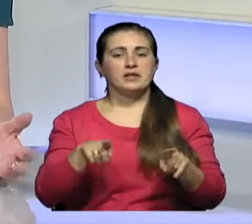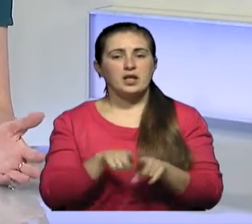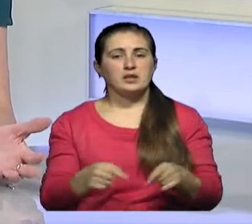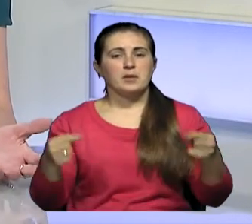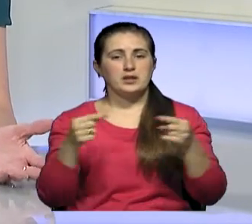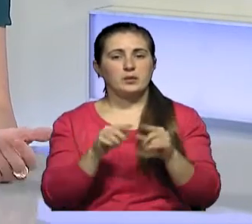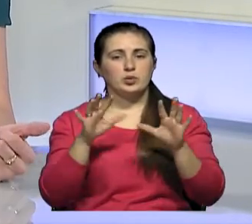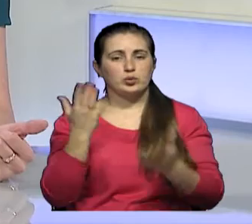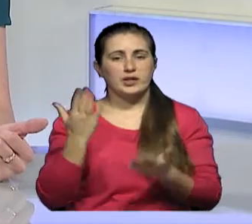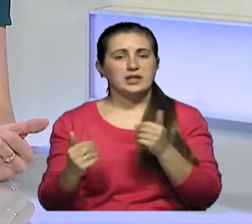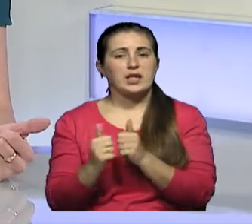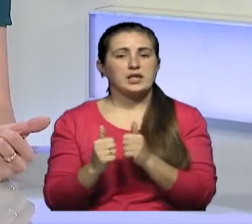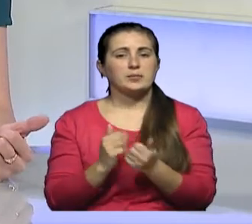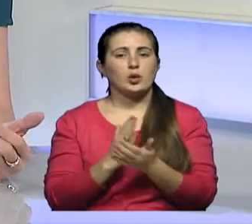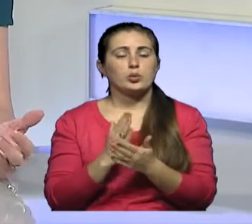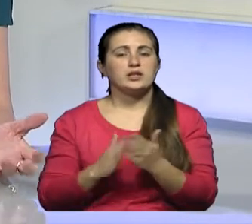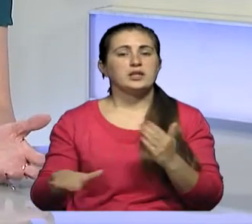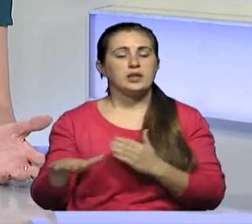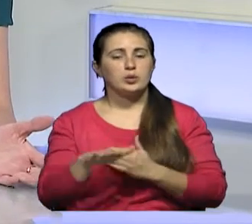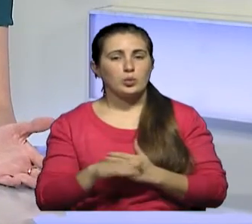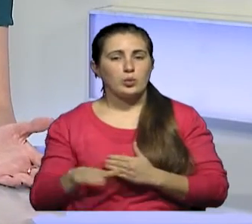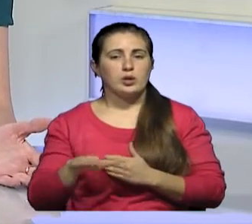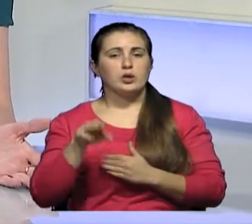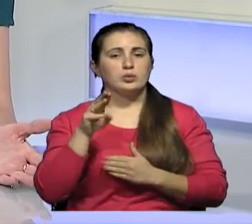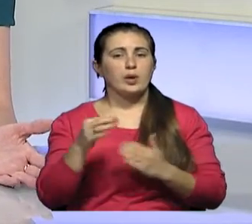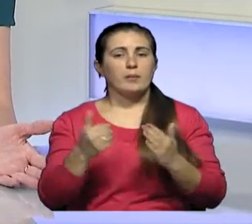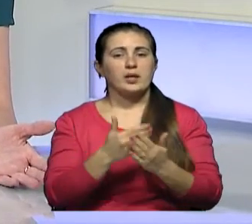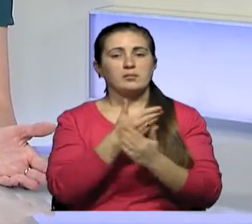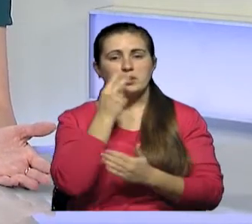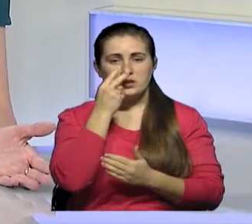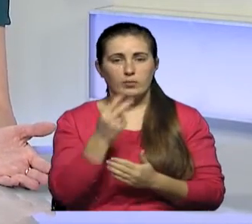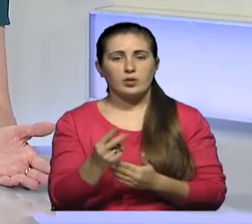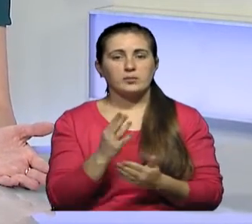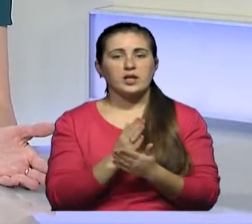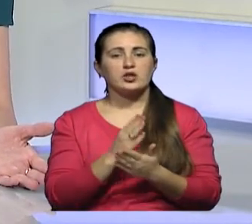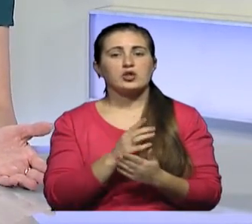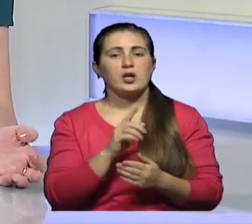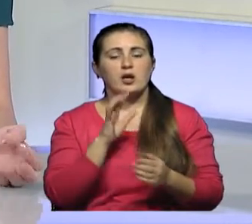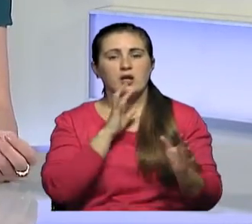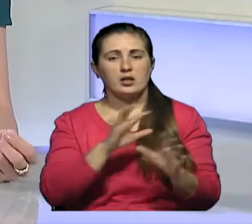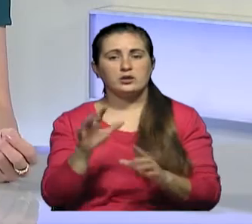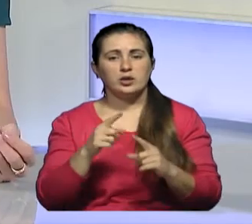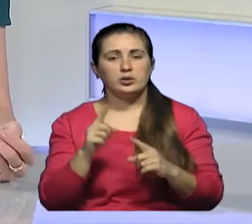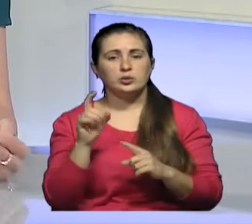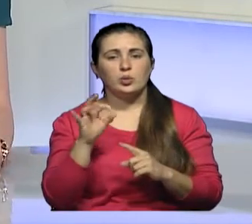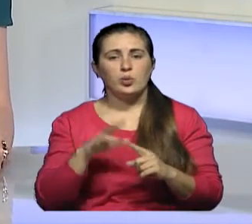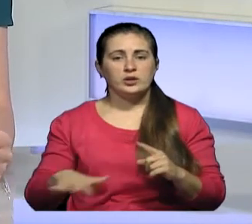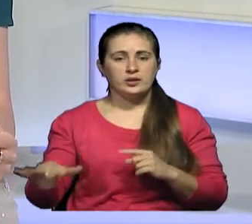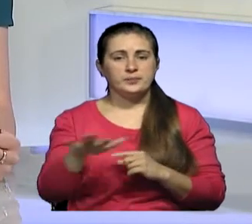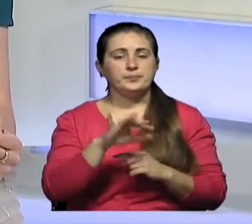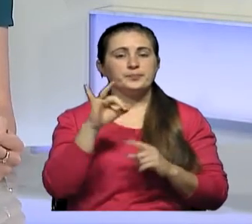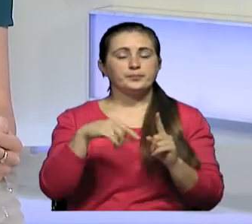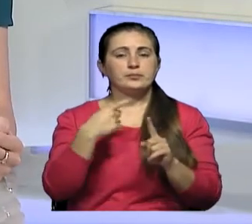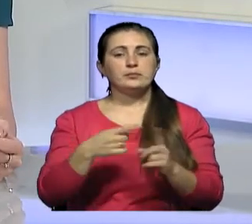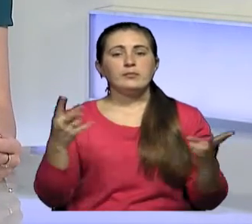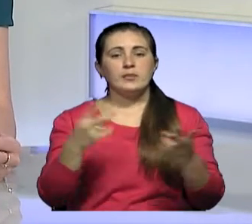если рядом находится какая-то территория то опять же мы смотрим наличие охранной зоны плюс здесь необходимо отметить